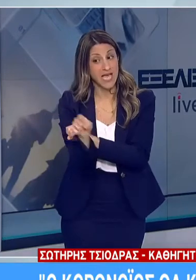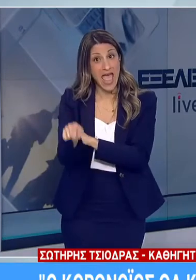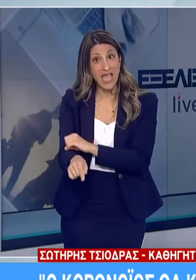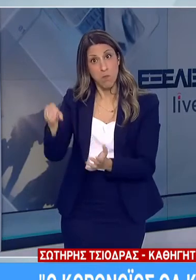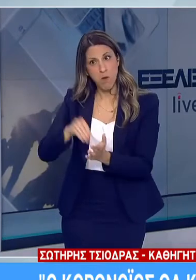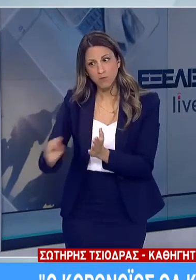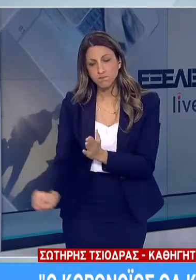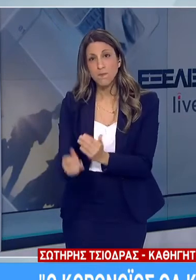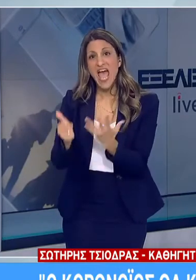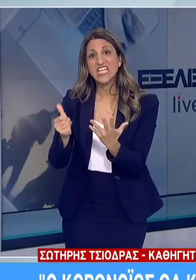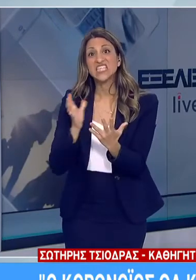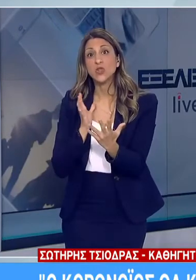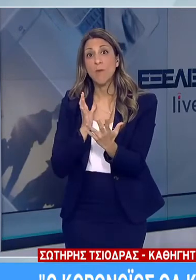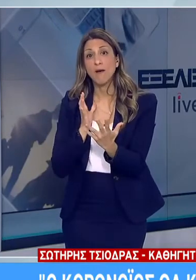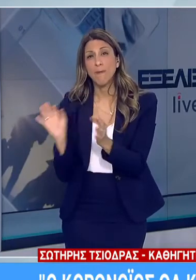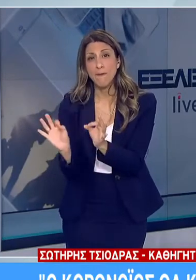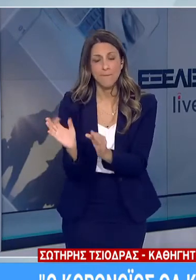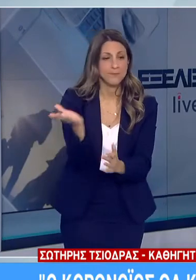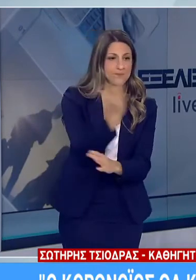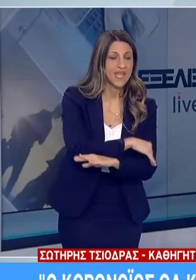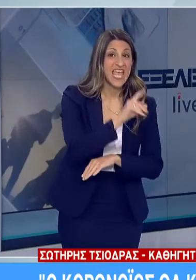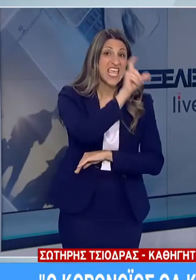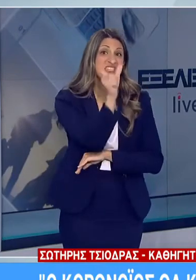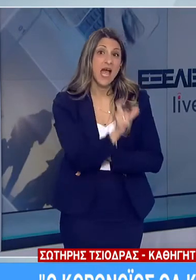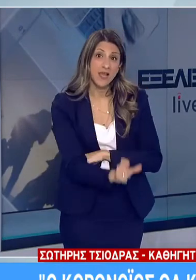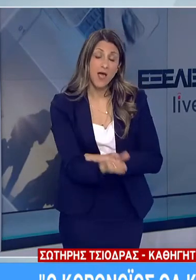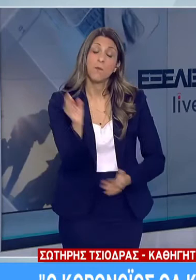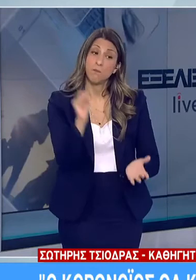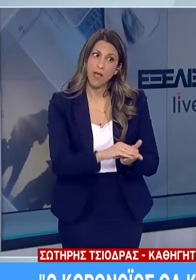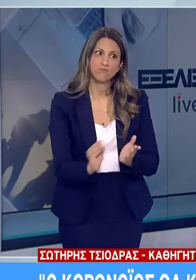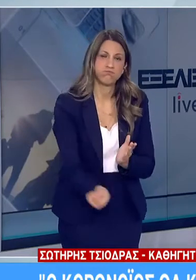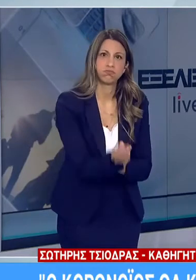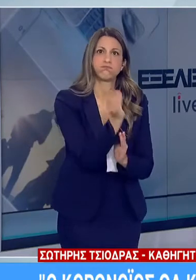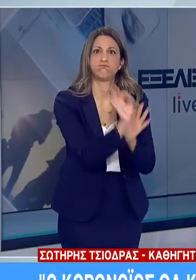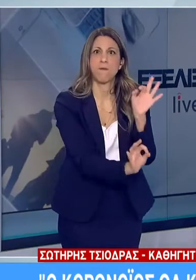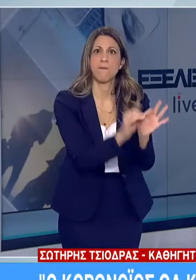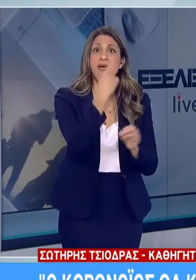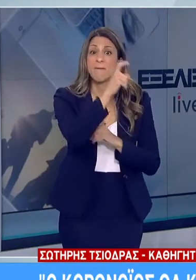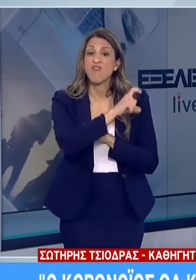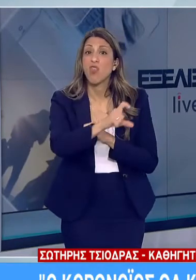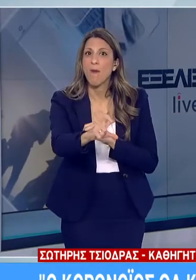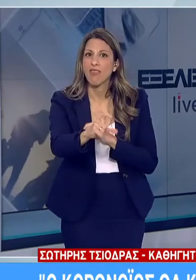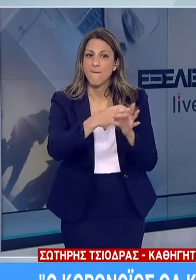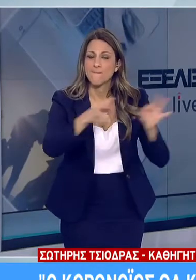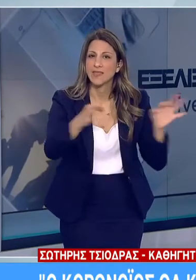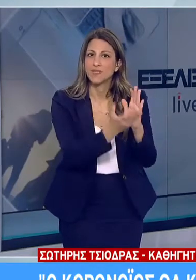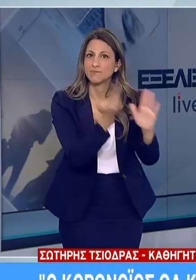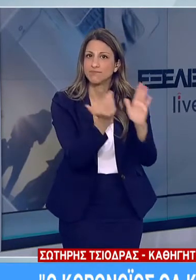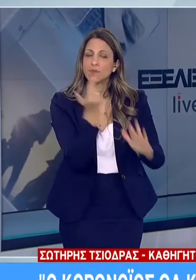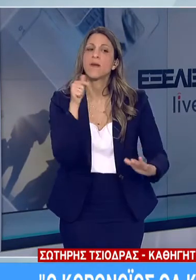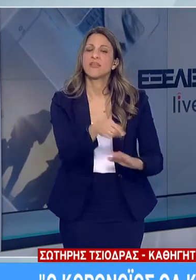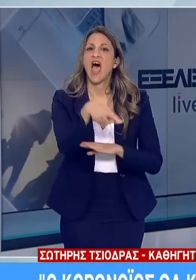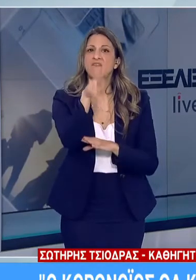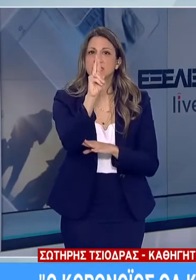κρουσμάτων. Στην Ιταλία είχαν αντίστοιχα μεγάλη αύξηση σε κάποιες από τις αρχικά πληγήσεις περιοχές εντός μιας εβδομάδας από την άρση των μέτρων.